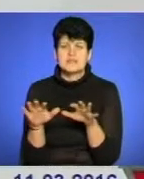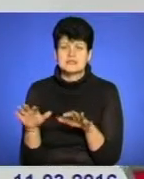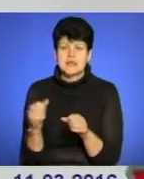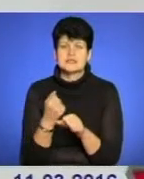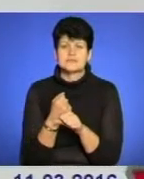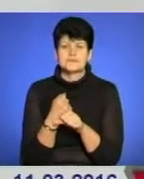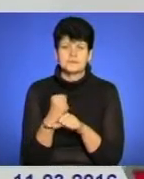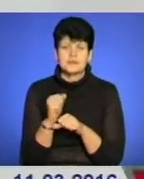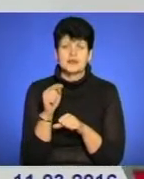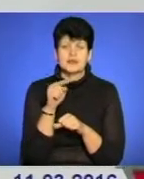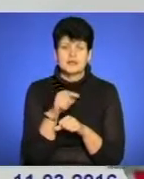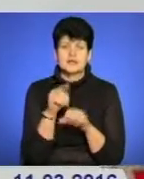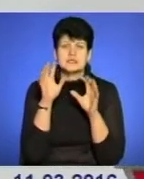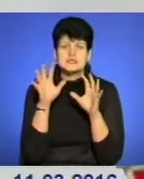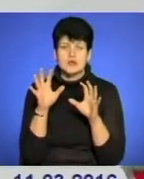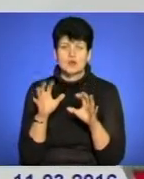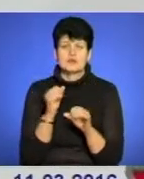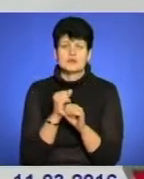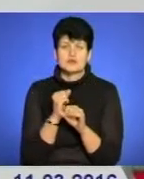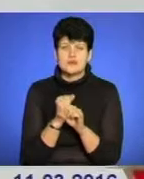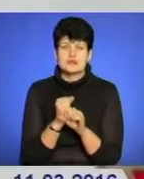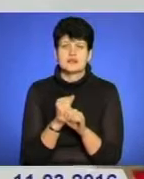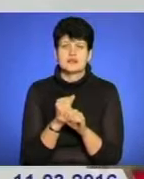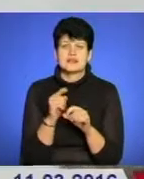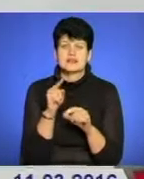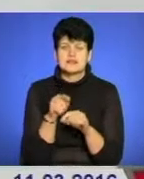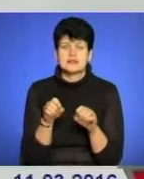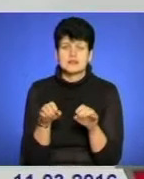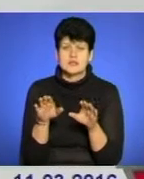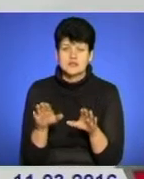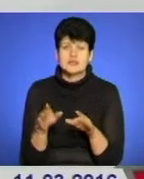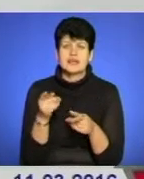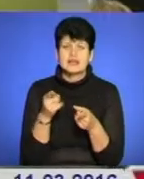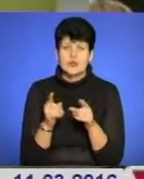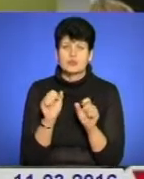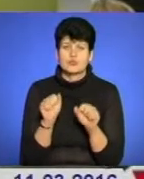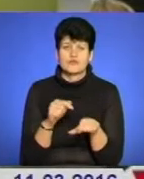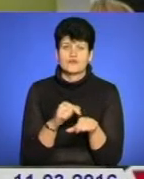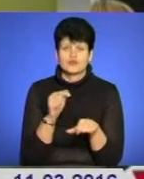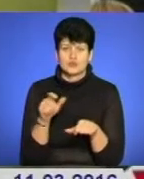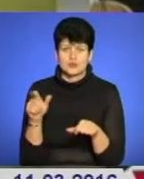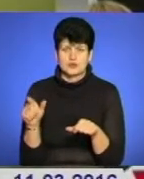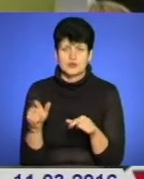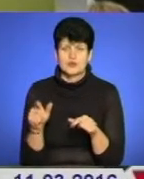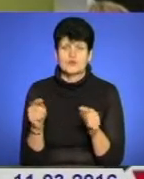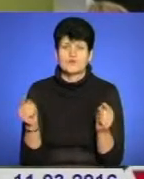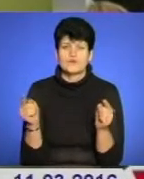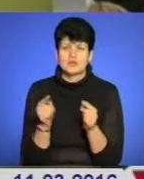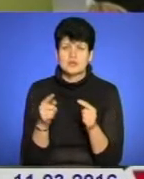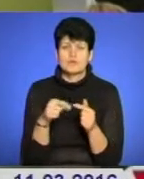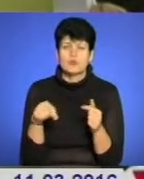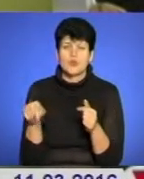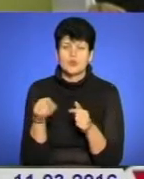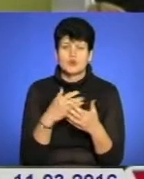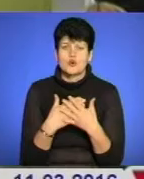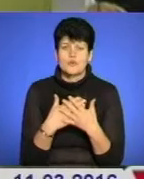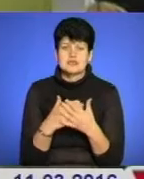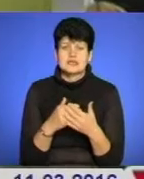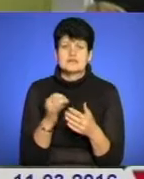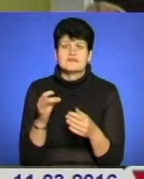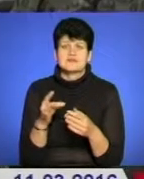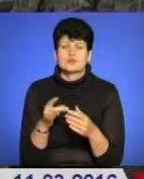змушувати ті закони працювати і напрацьовувати рішення, які реально можуть відчути люди. Вузьким колом громадські активісти обумовили,